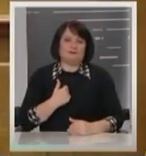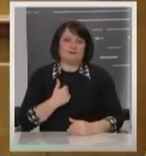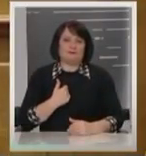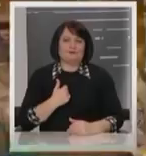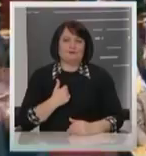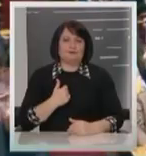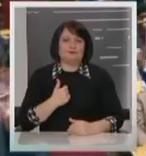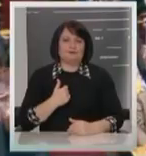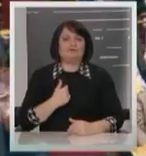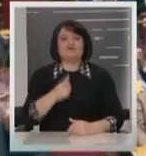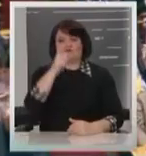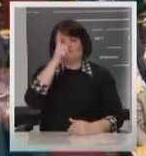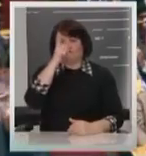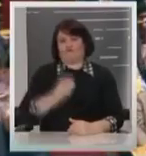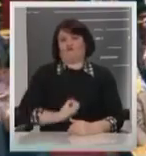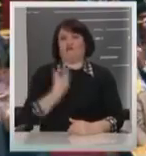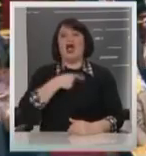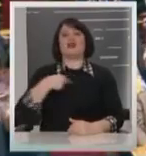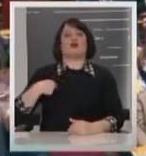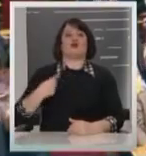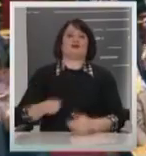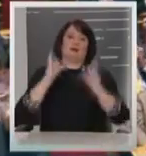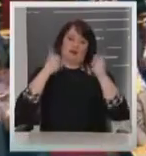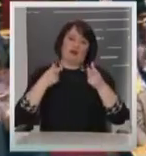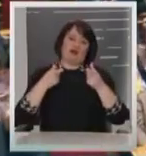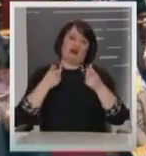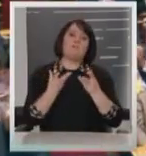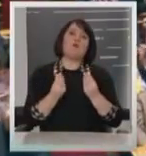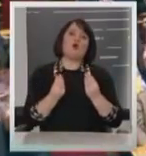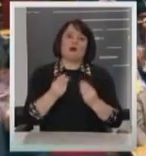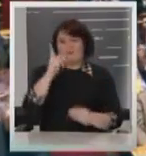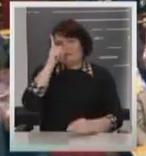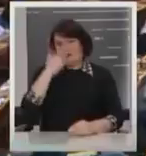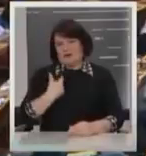Και είμαι πολύ υπερήφανος που είναι αρχηγός της.